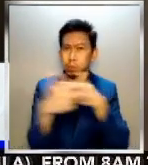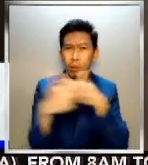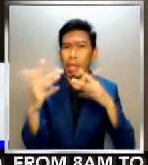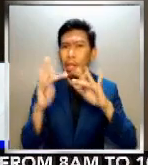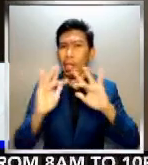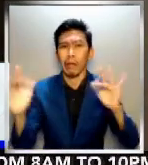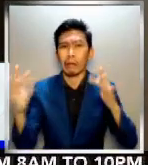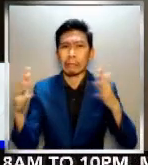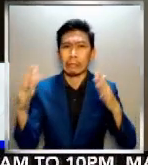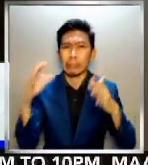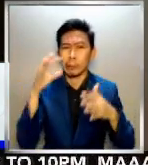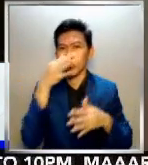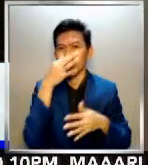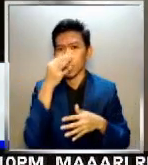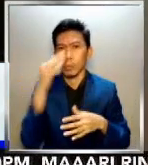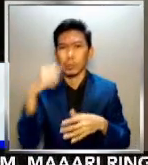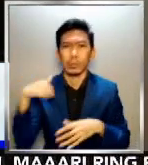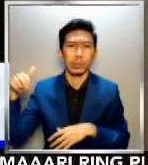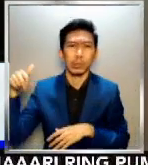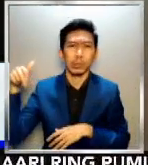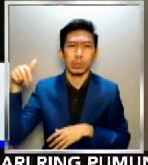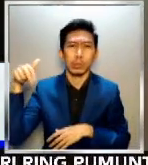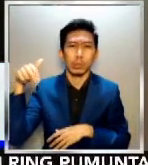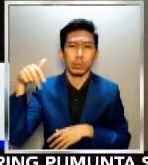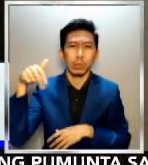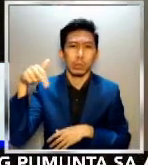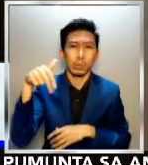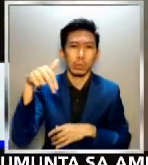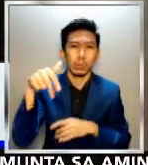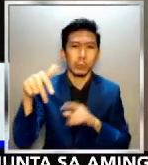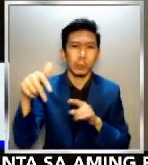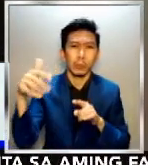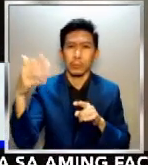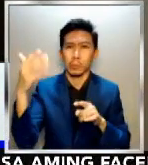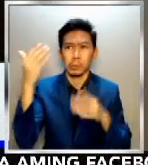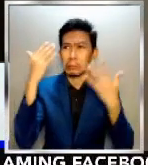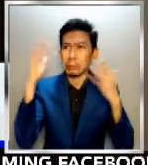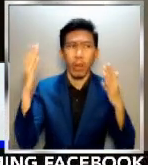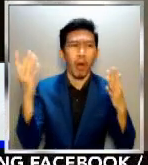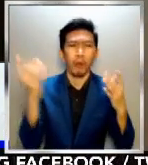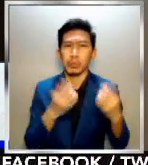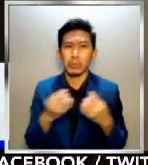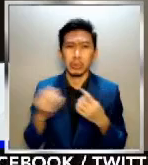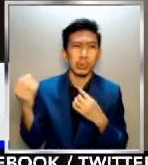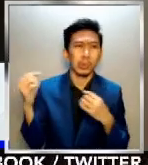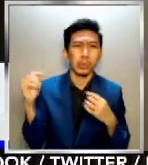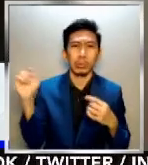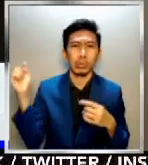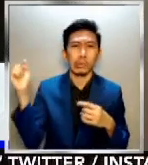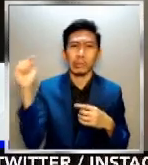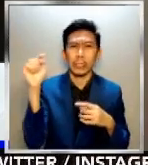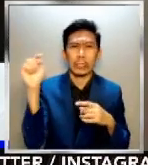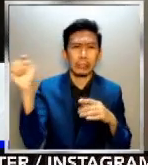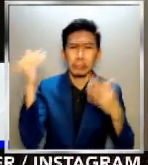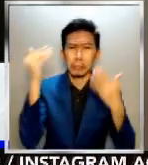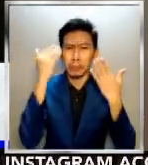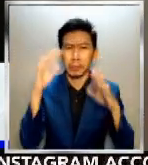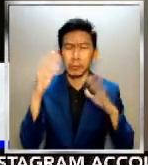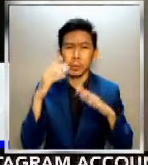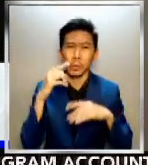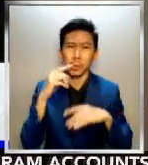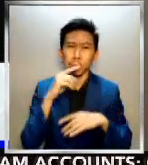Ngayon po, naglalakad ako na wala ako sa sarili. So, hindi ko alam kung saan ako pupunta. Kasi parang kanina ako hihingin ang